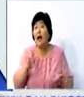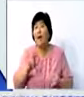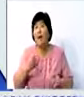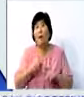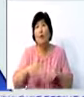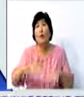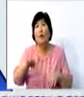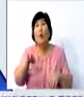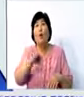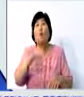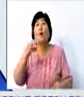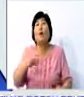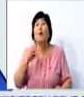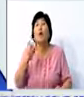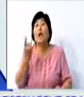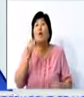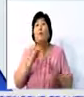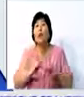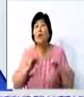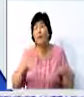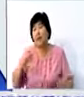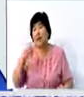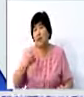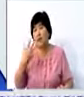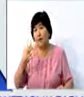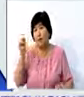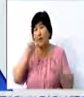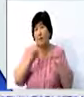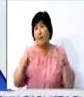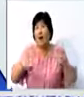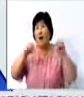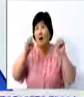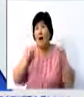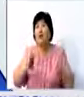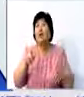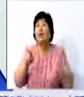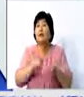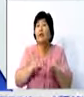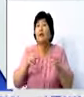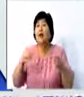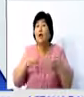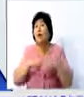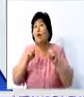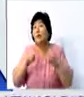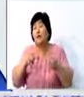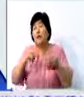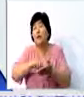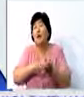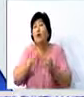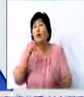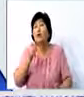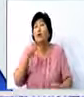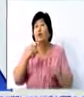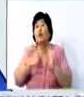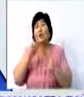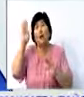қоса облысымыздың 33 балабақшада 25 мектепте арнайы және инклюзивтік топтары мен сыныптарда 1117 бала